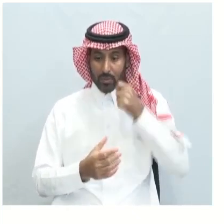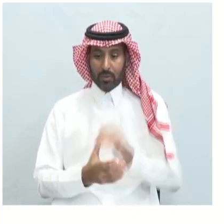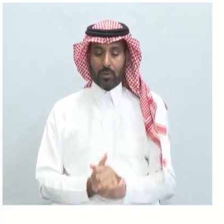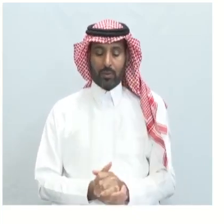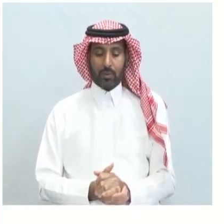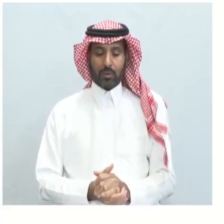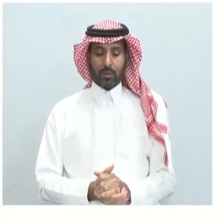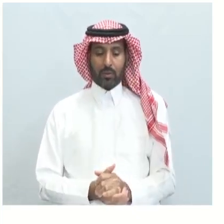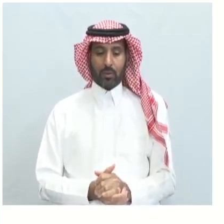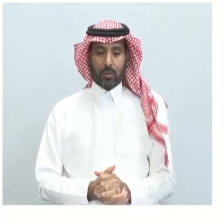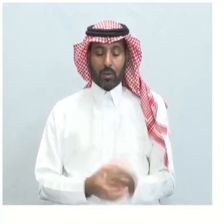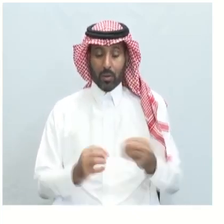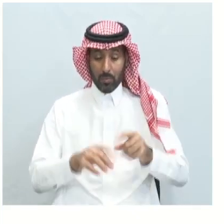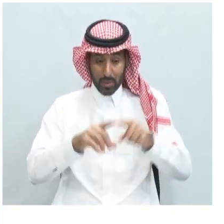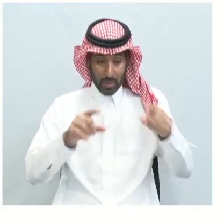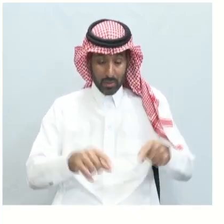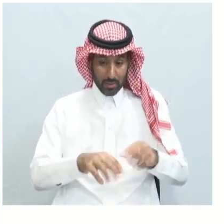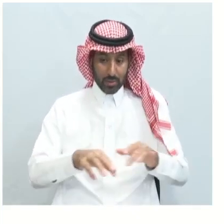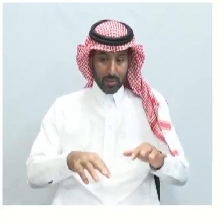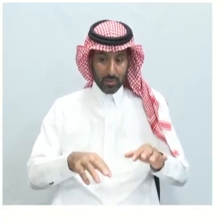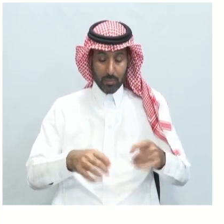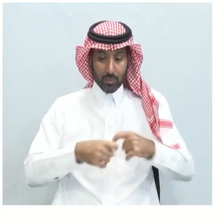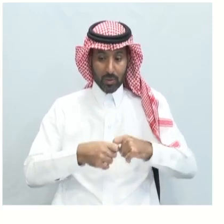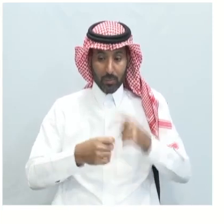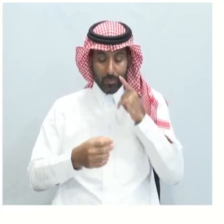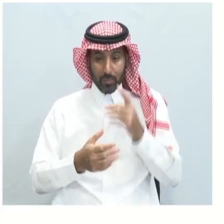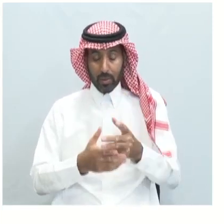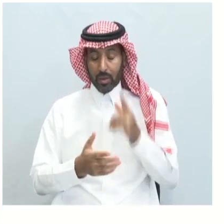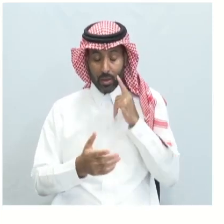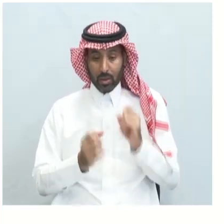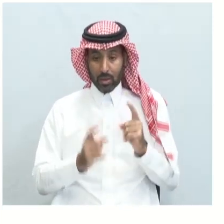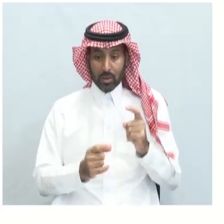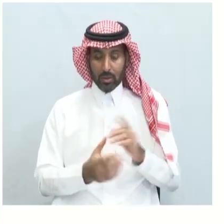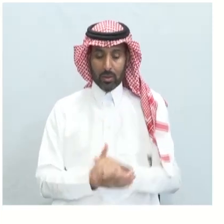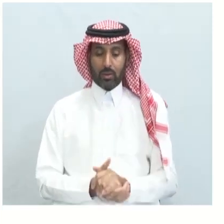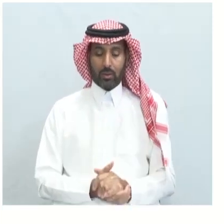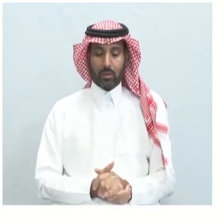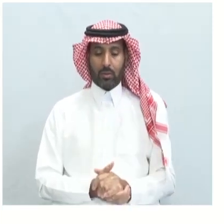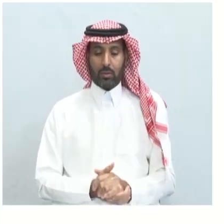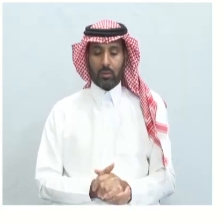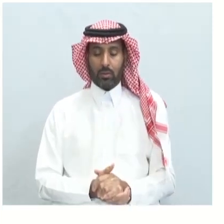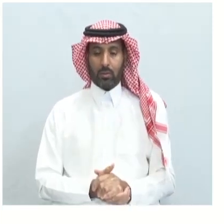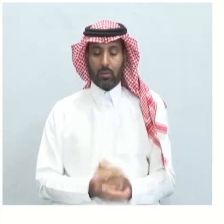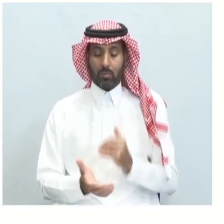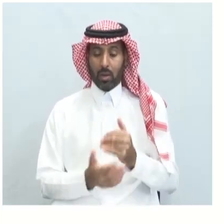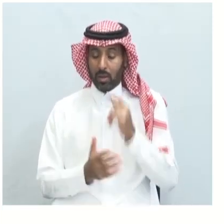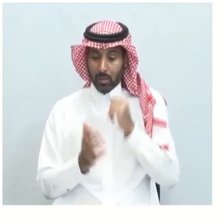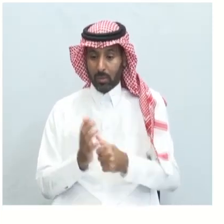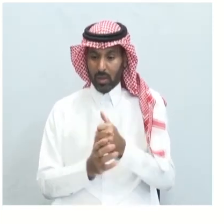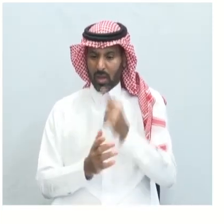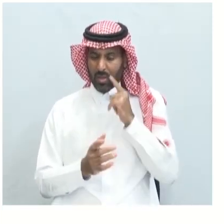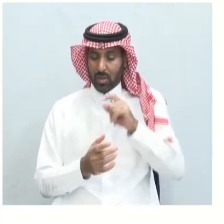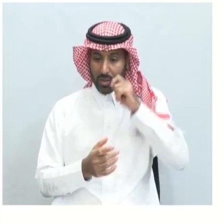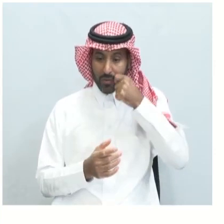التشفير العديد من الاجهزه المرتبطه بتطبيقات انترنت الاشياء تفتقر الى امكانات التشفير